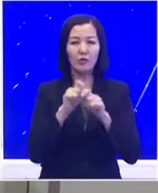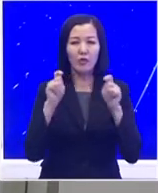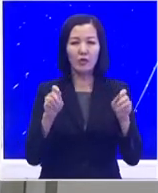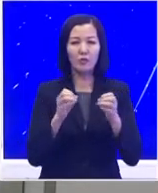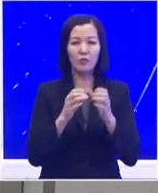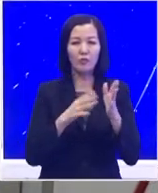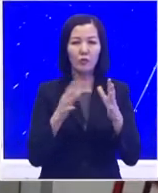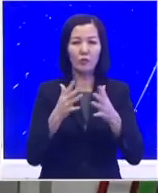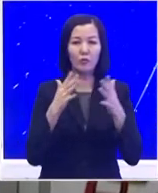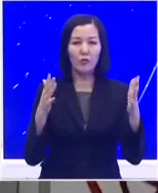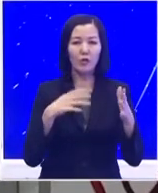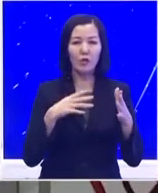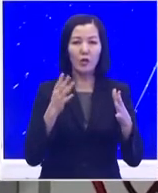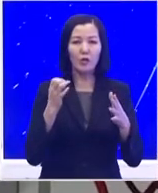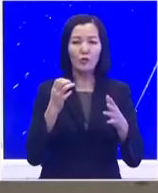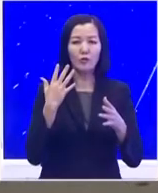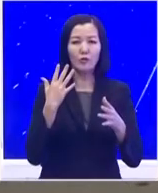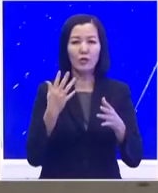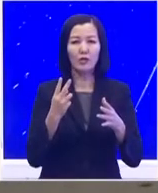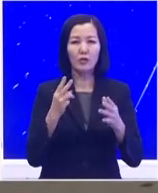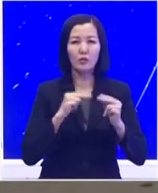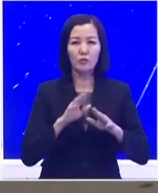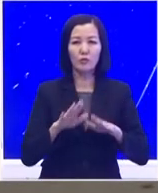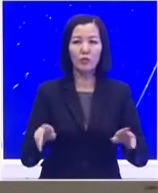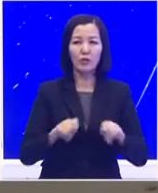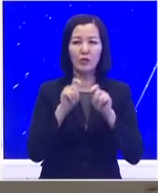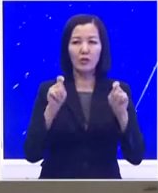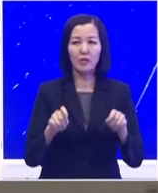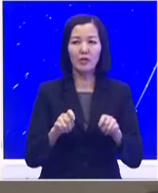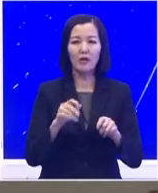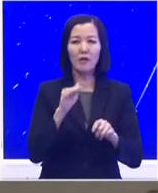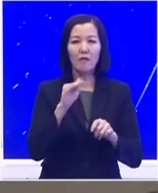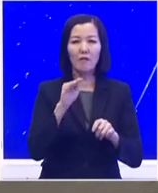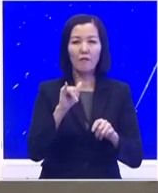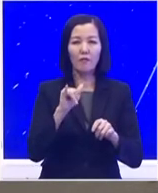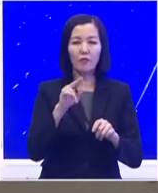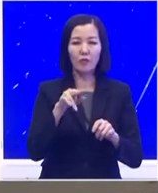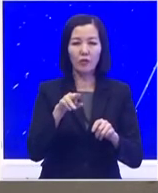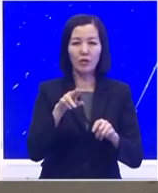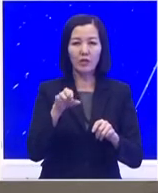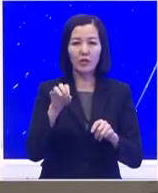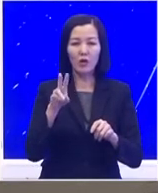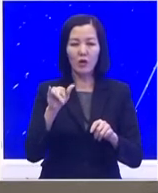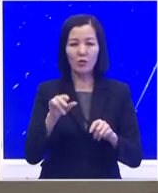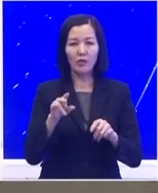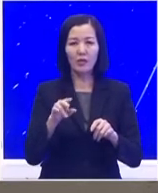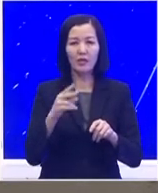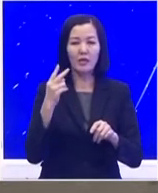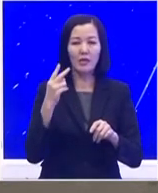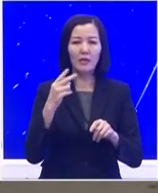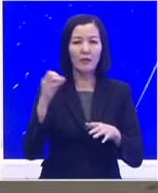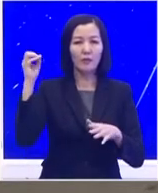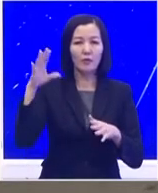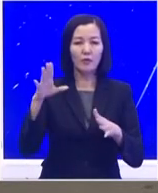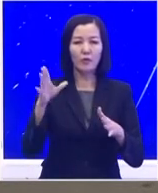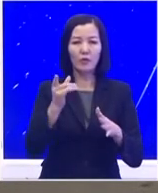кеңітпек, 450 жұмыс орнын ашпақ. Футтаун деген 7,5 миллиард теңге, сонымен бірге Мистрал Энерджи, жаңағы күн сәулесінен